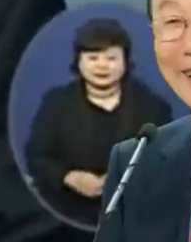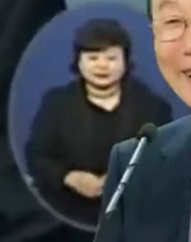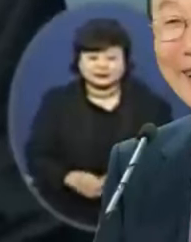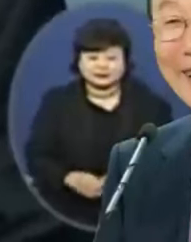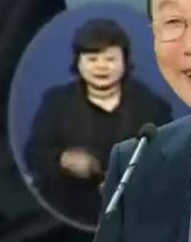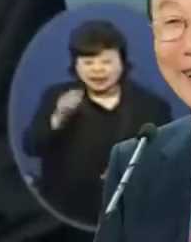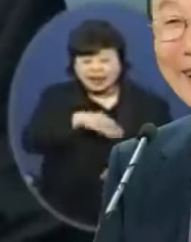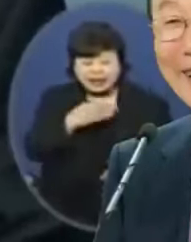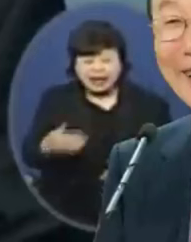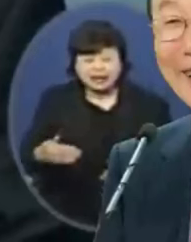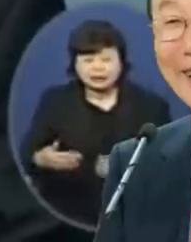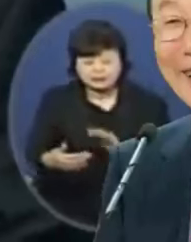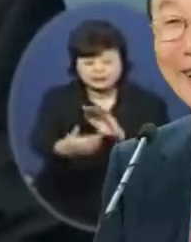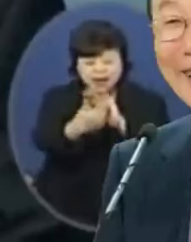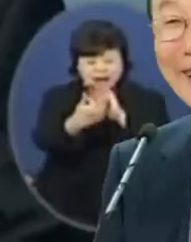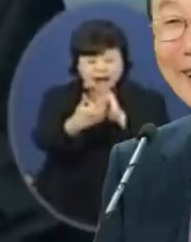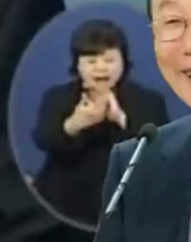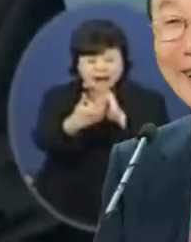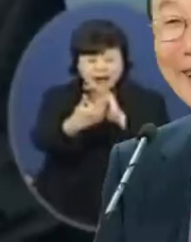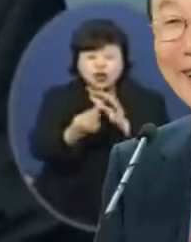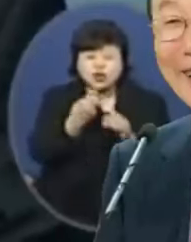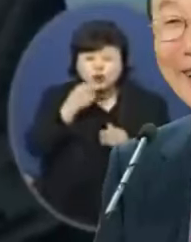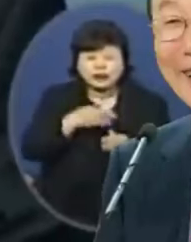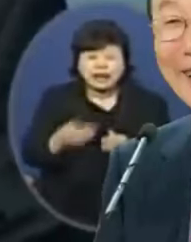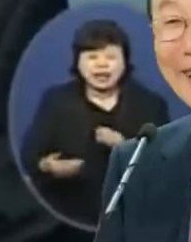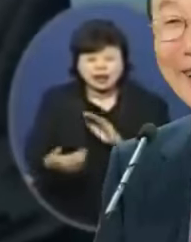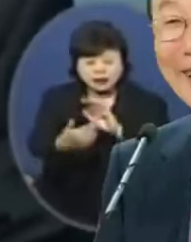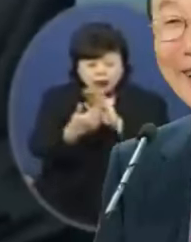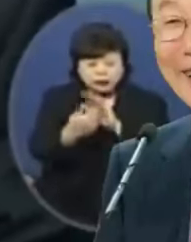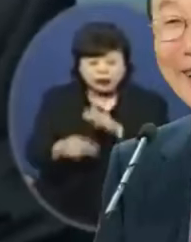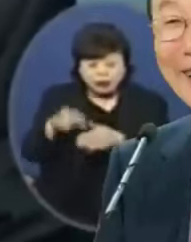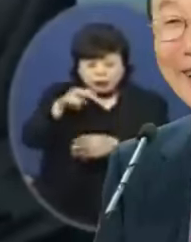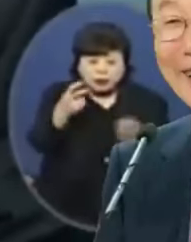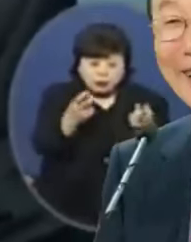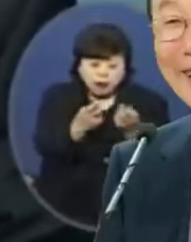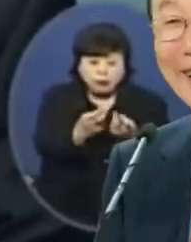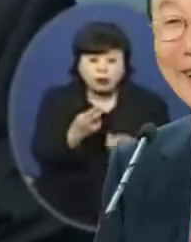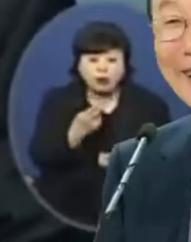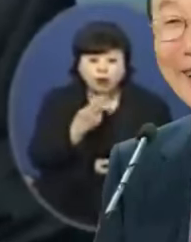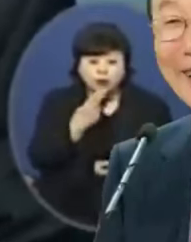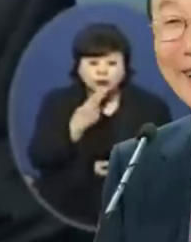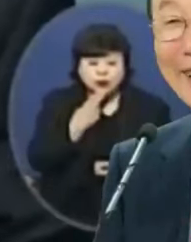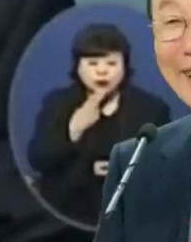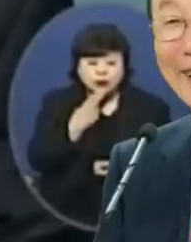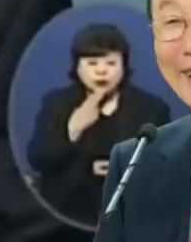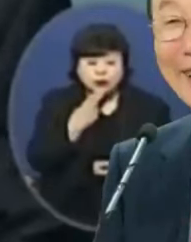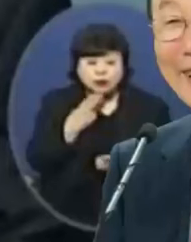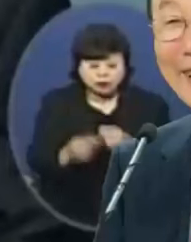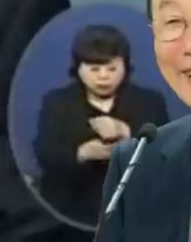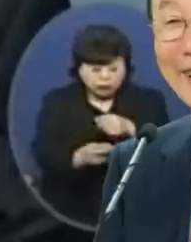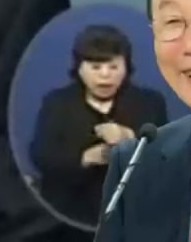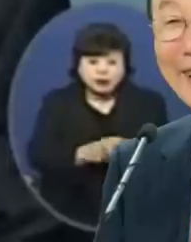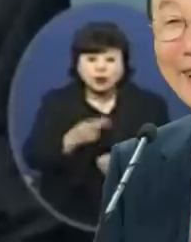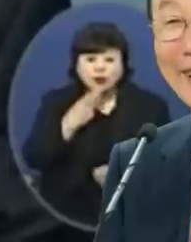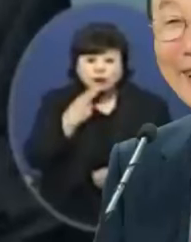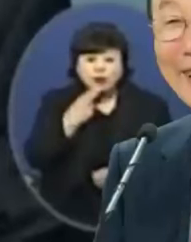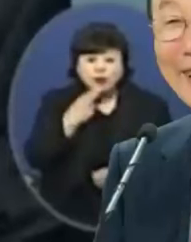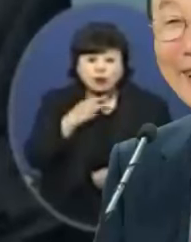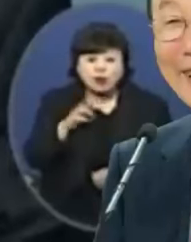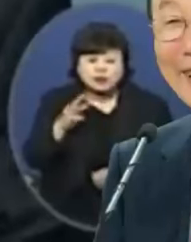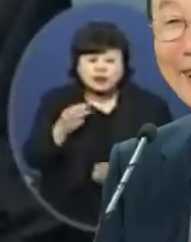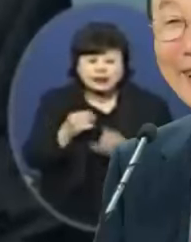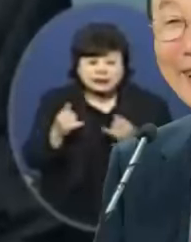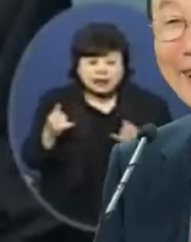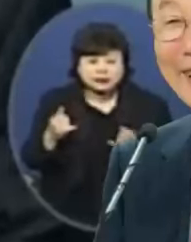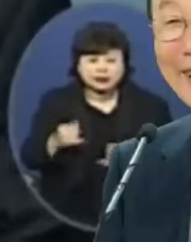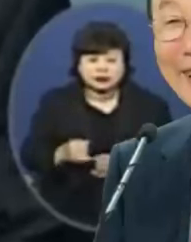강이 요단강이었습니다. 이 요단강을 건너갈 도리가 없어요. 교량도 없고 300만 이스라엘